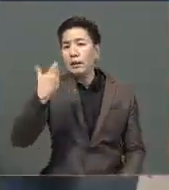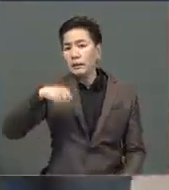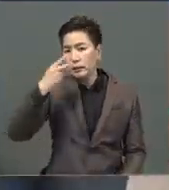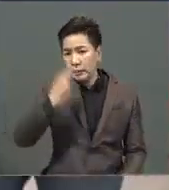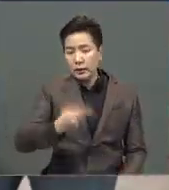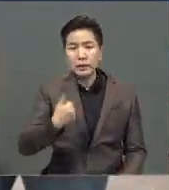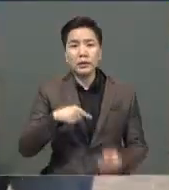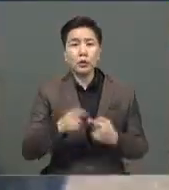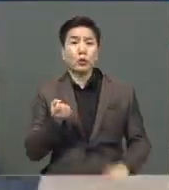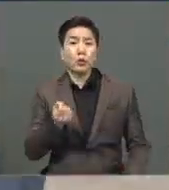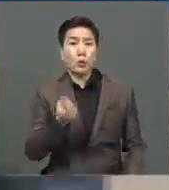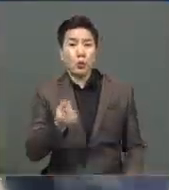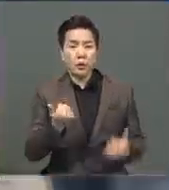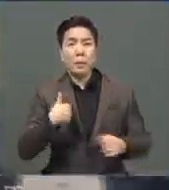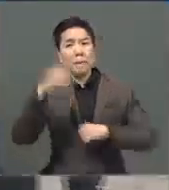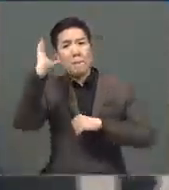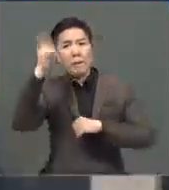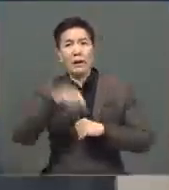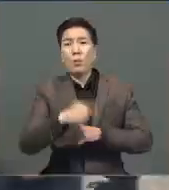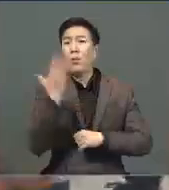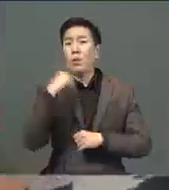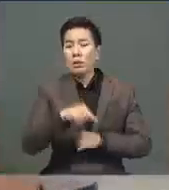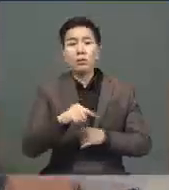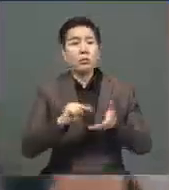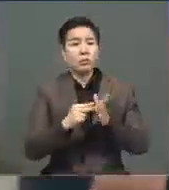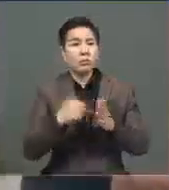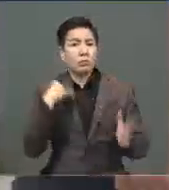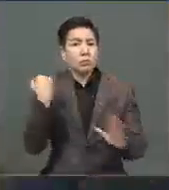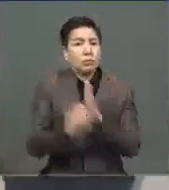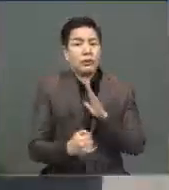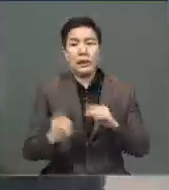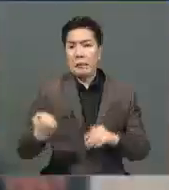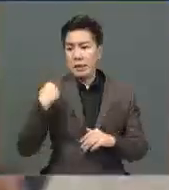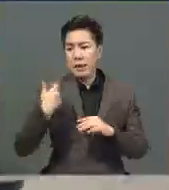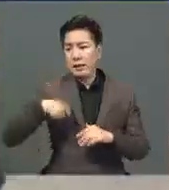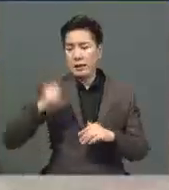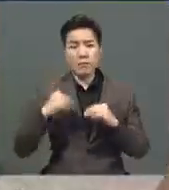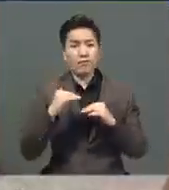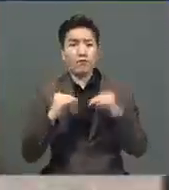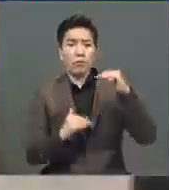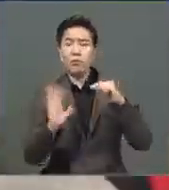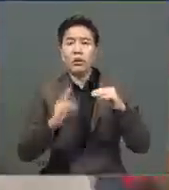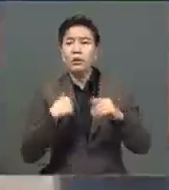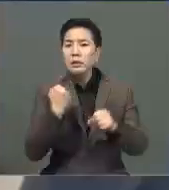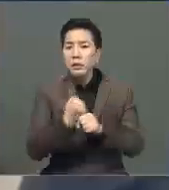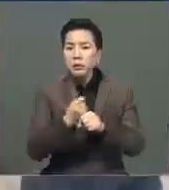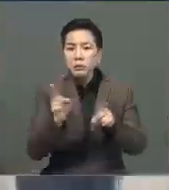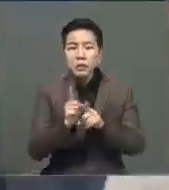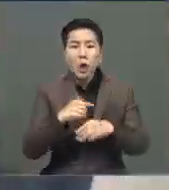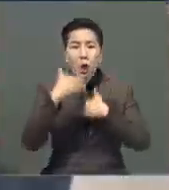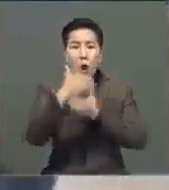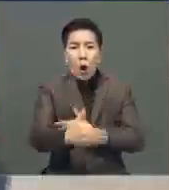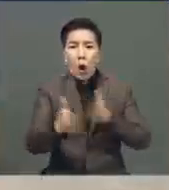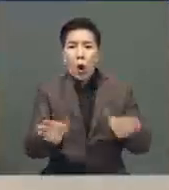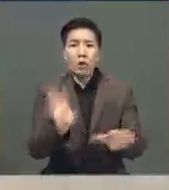ศาลเห็นว่าการไลฟ์สดและการปราศรัยในวันดังกล่าวไม่เข้าข่ายการละเมิดอำนาจศาลเพราะไม่ได้เป็นการกระทำภาย